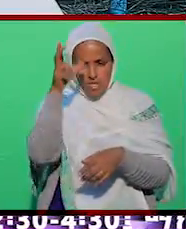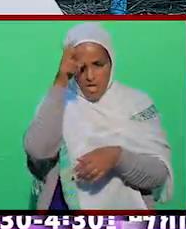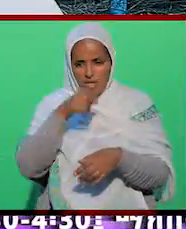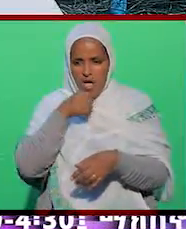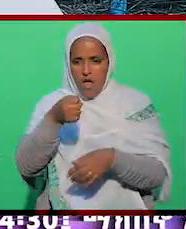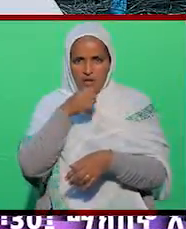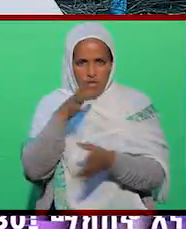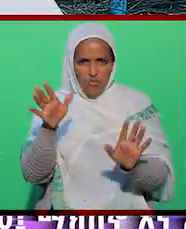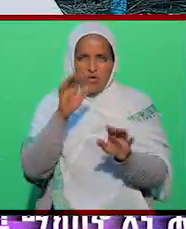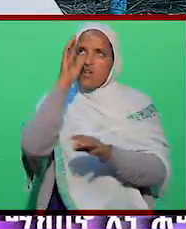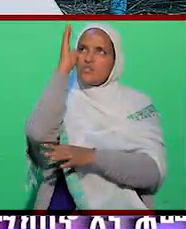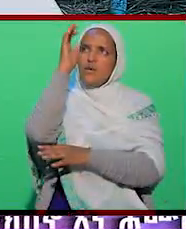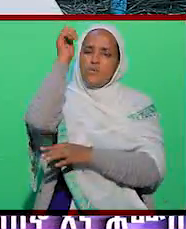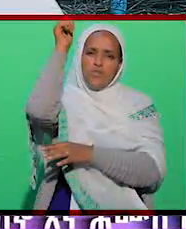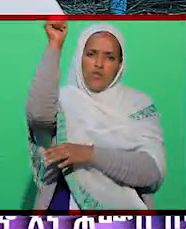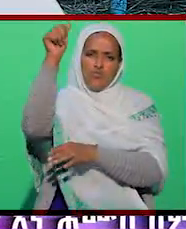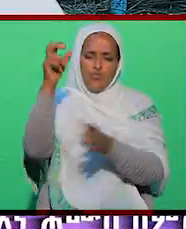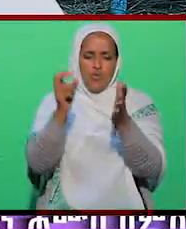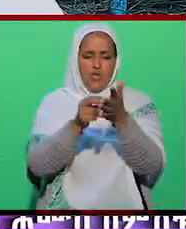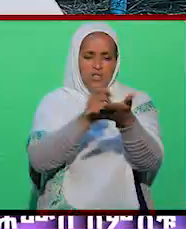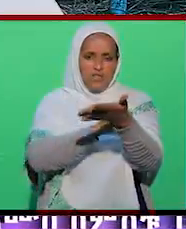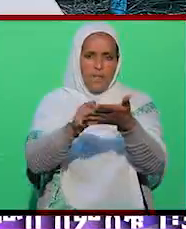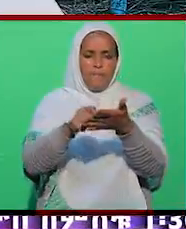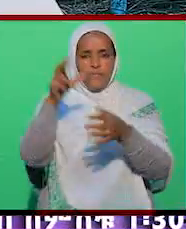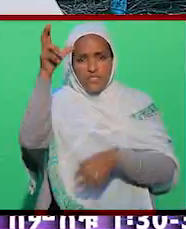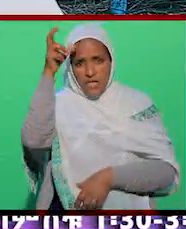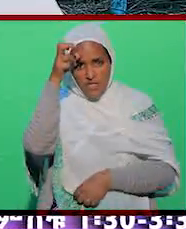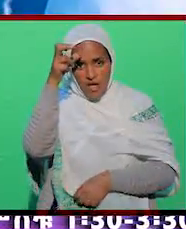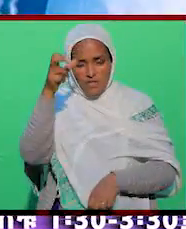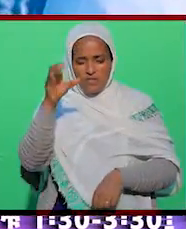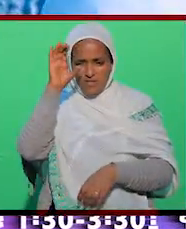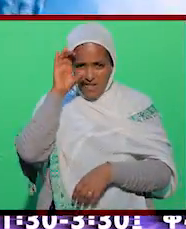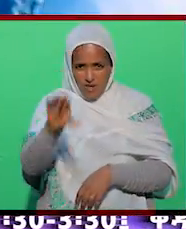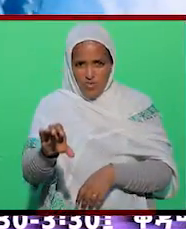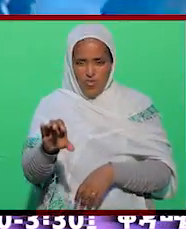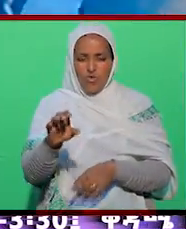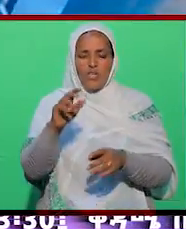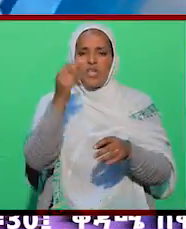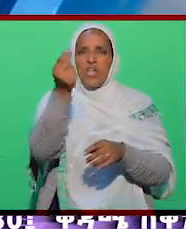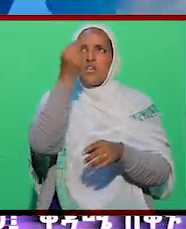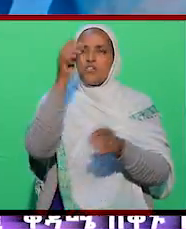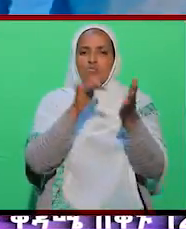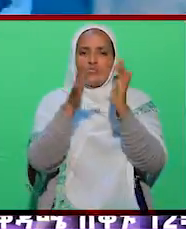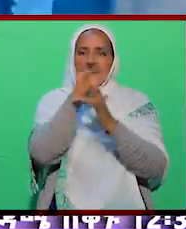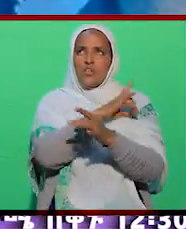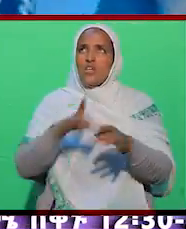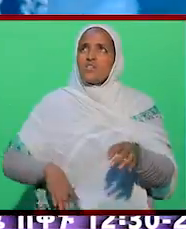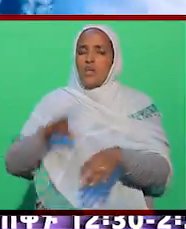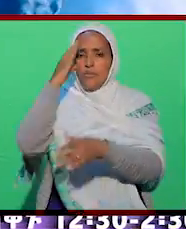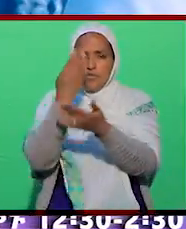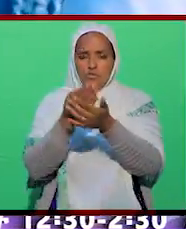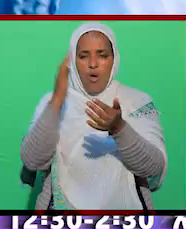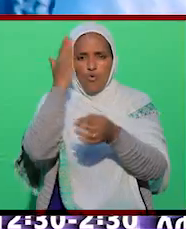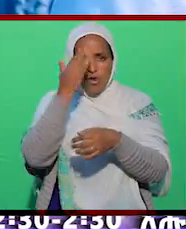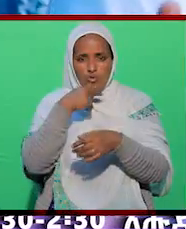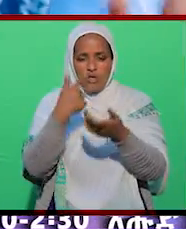ይያሉ አያናግሩትም። ራሱ ባለቤቱ ጌታችን በወንጌል እንደተጻፈው ሰይጣን ተገዶ የናዝሬቱ ኢየሱስ የእግዚአብሔር ልጅ ሆይ